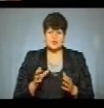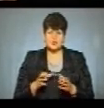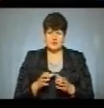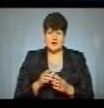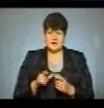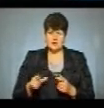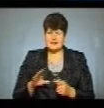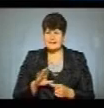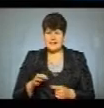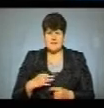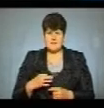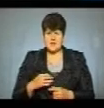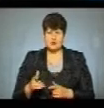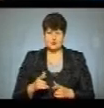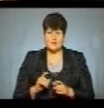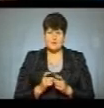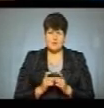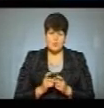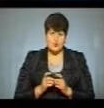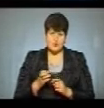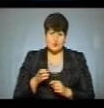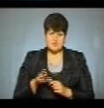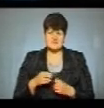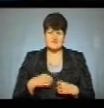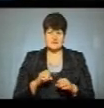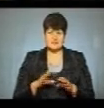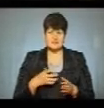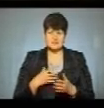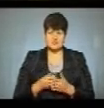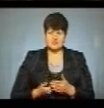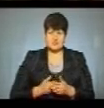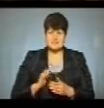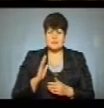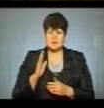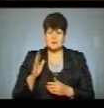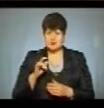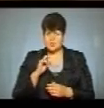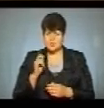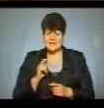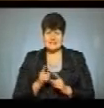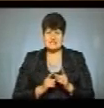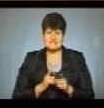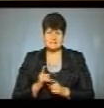не байдуже, які готові боротися, які готові покладати своє життя за майбутнє України і за зміни.